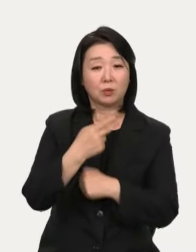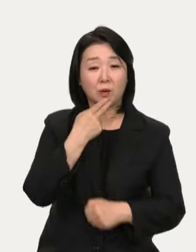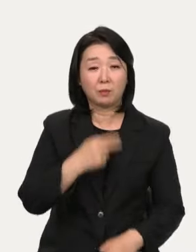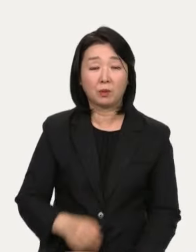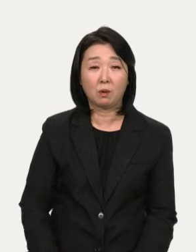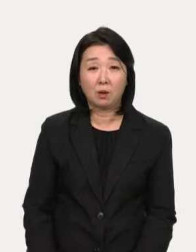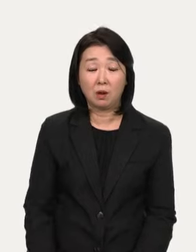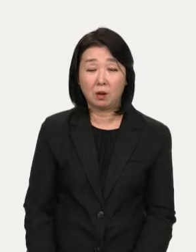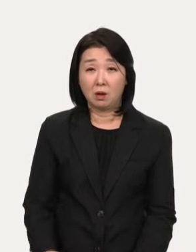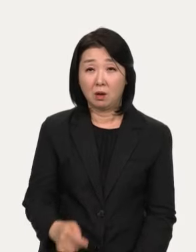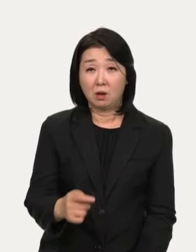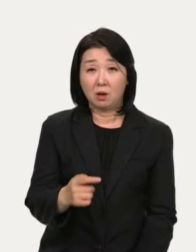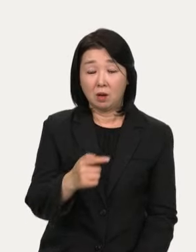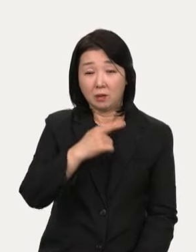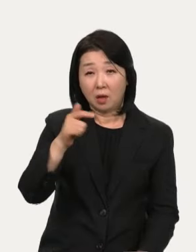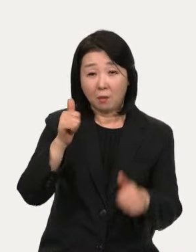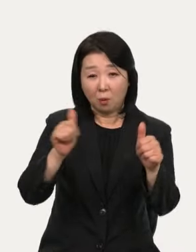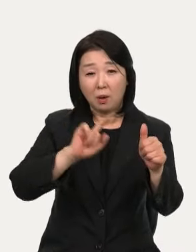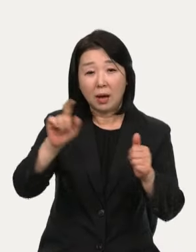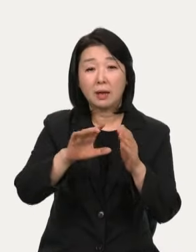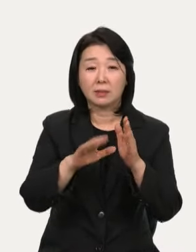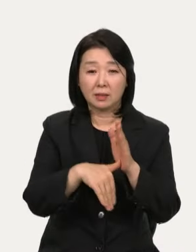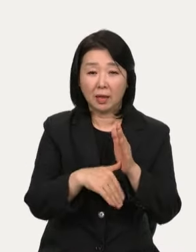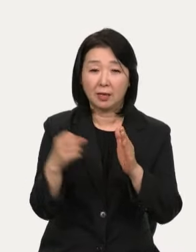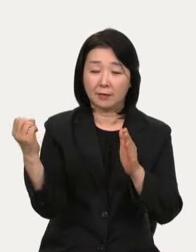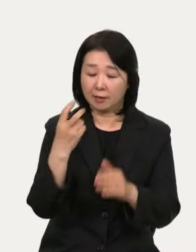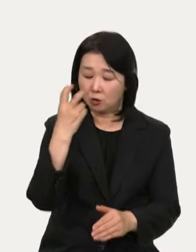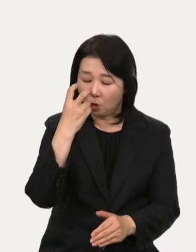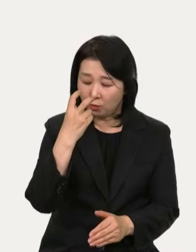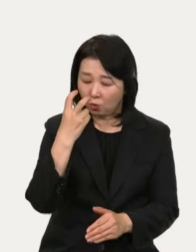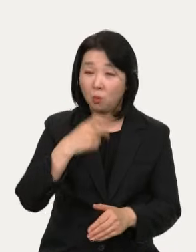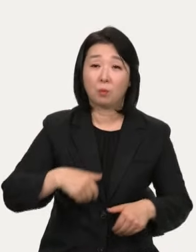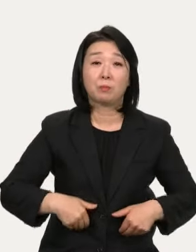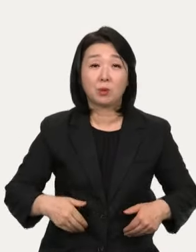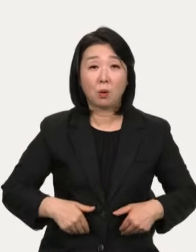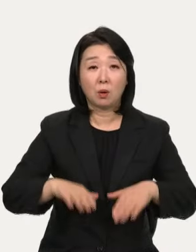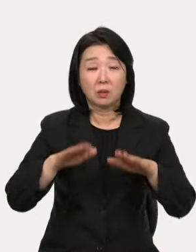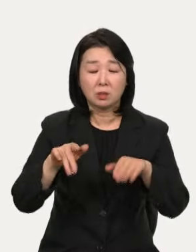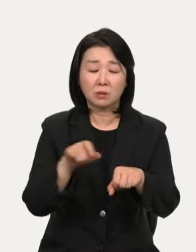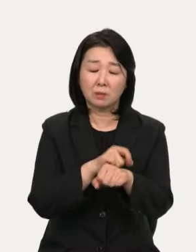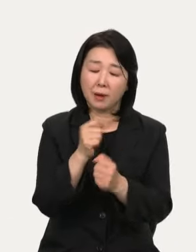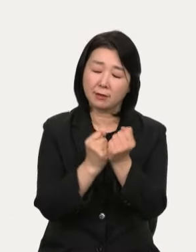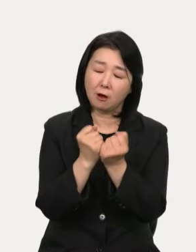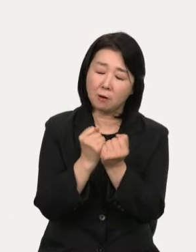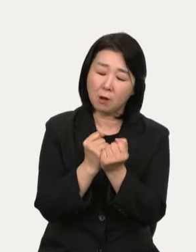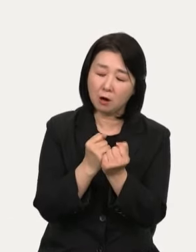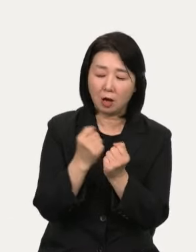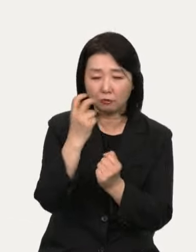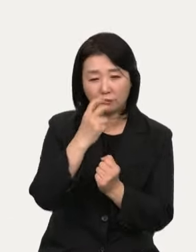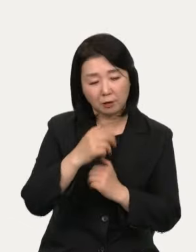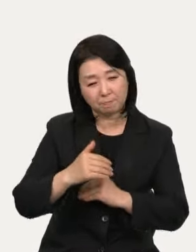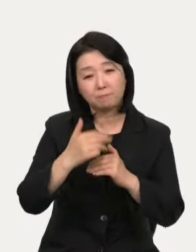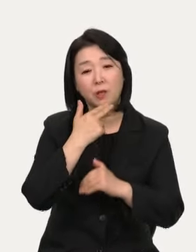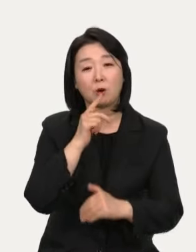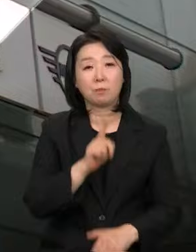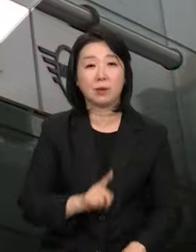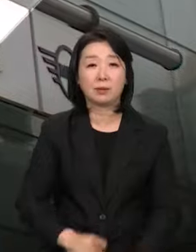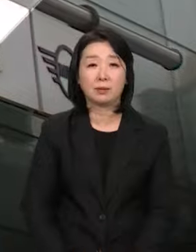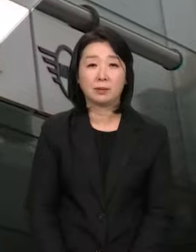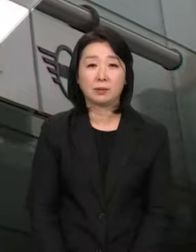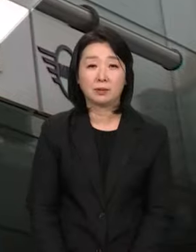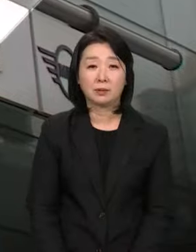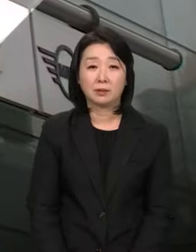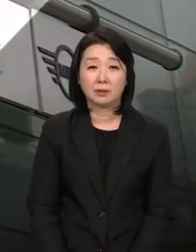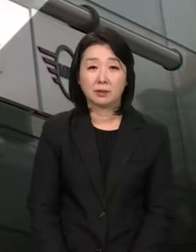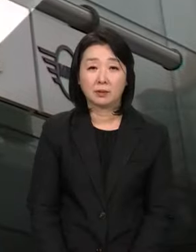항소심 재판에 쟁점을 검토해서 수사가 필요하기 때문에 현재 특별히 설명할 수사 상황은 없다고만 했습니다